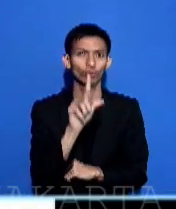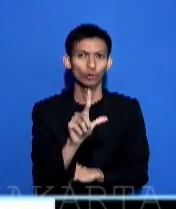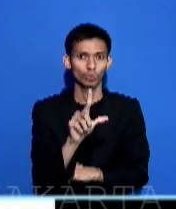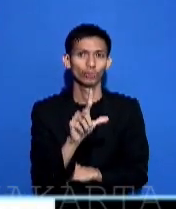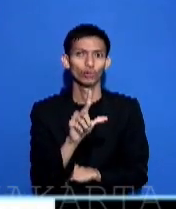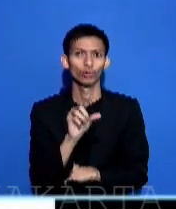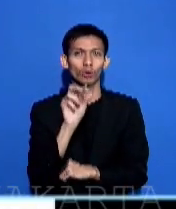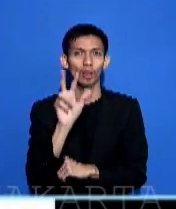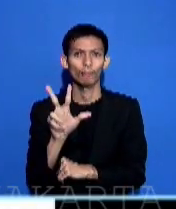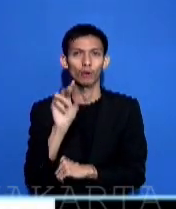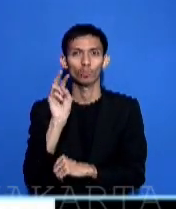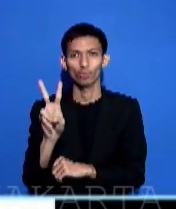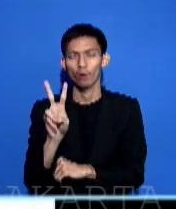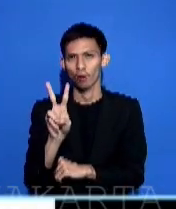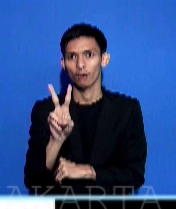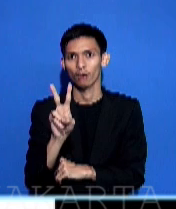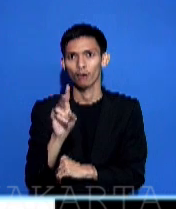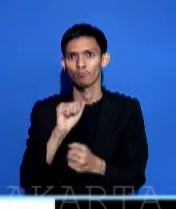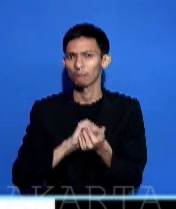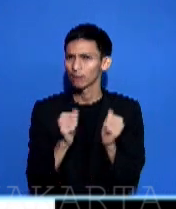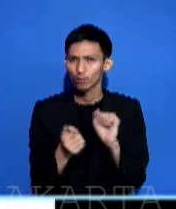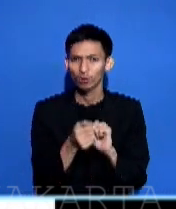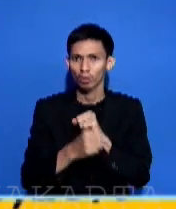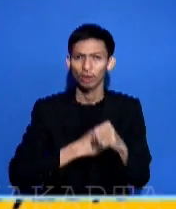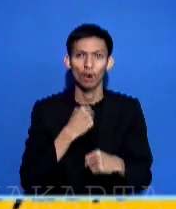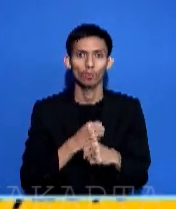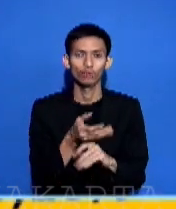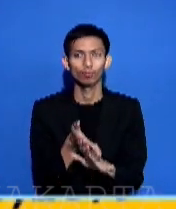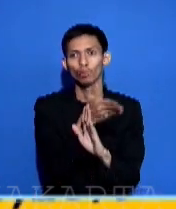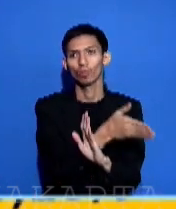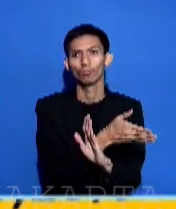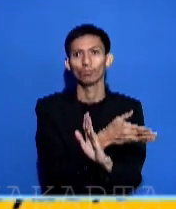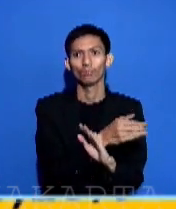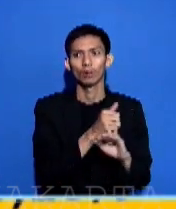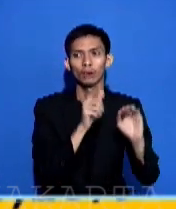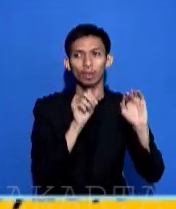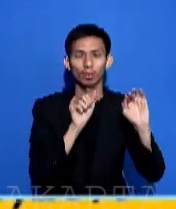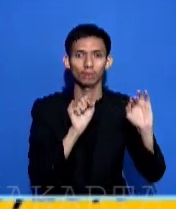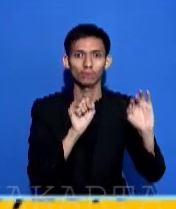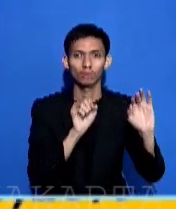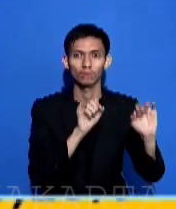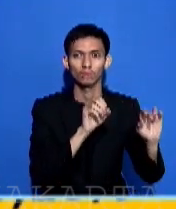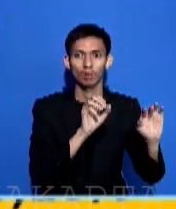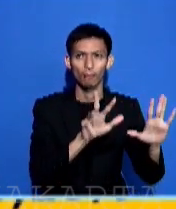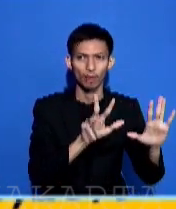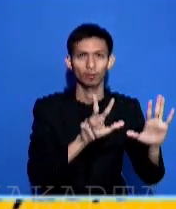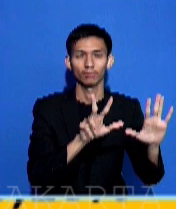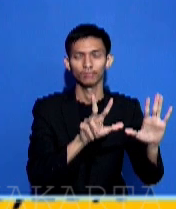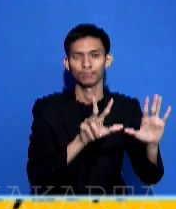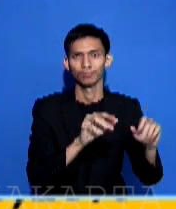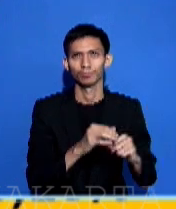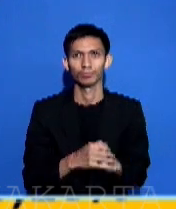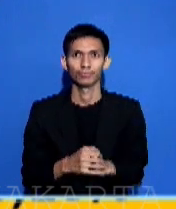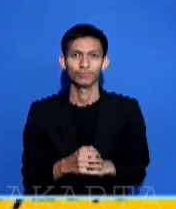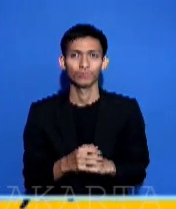kejadian. Tahun 2022 sebanyak 692 kejadian. Meskipun angka